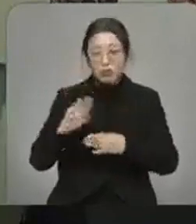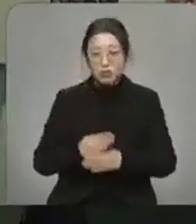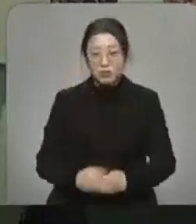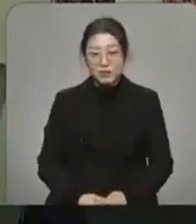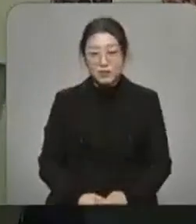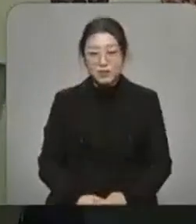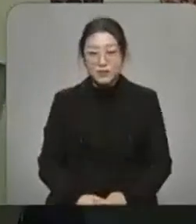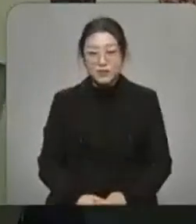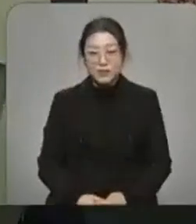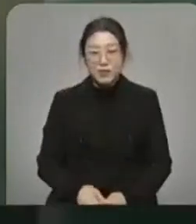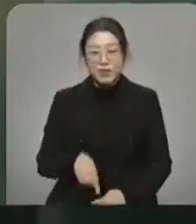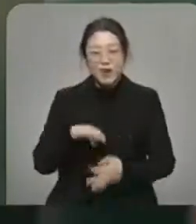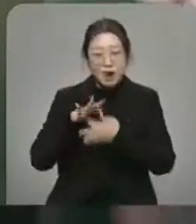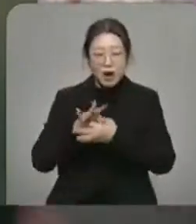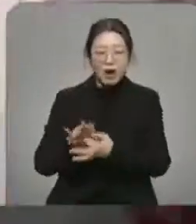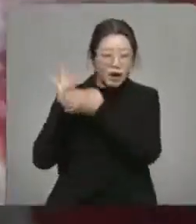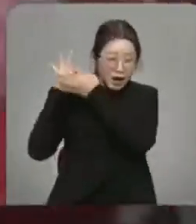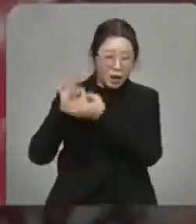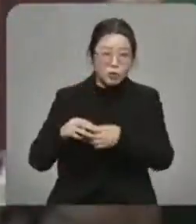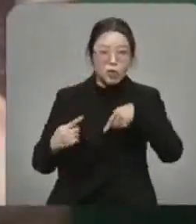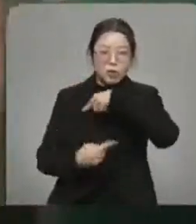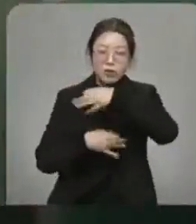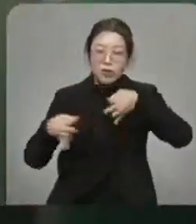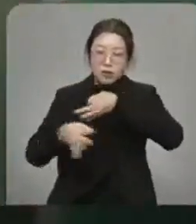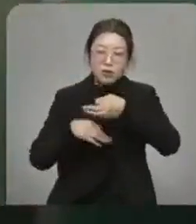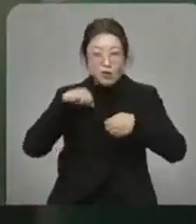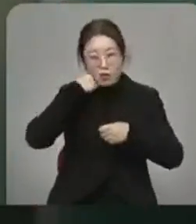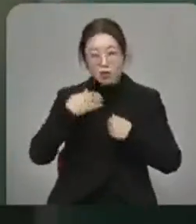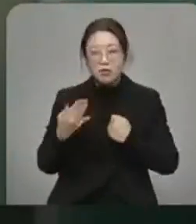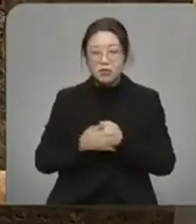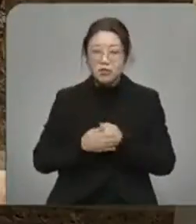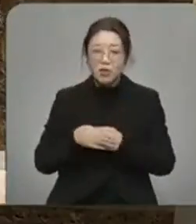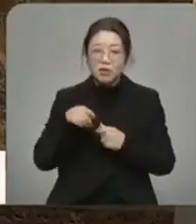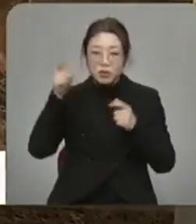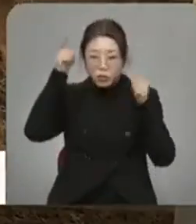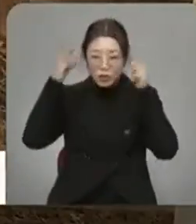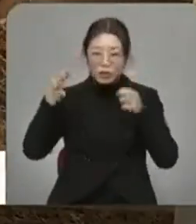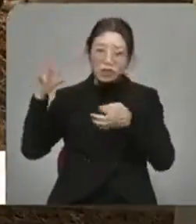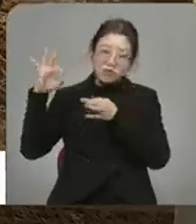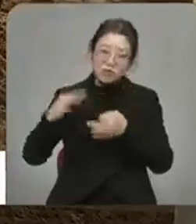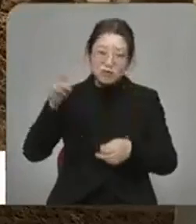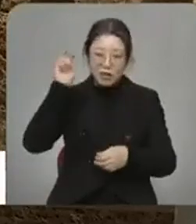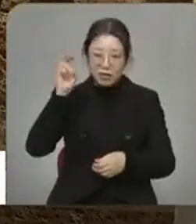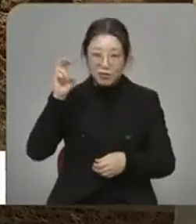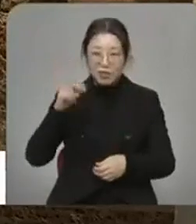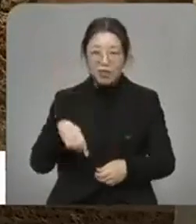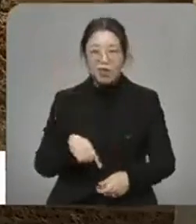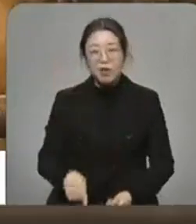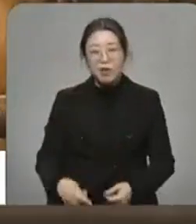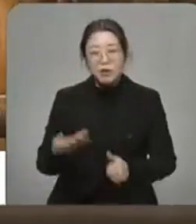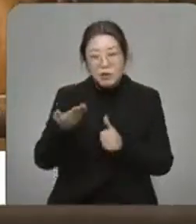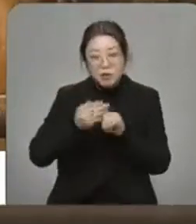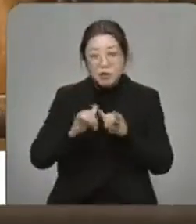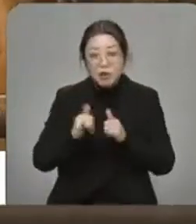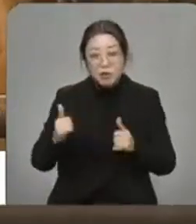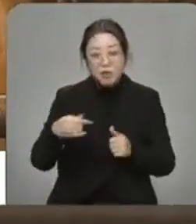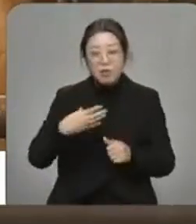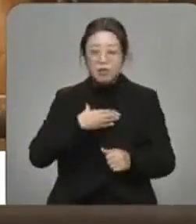경기 침체가 장기화되면서 한우 가격은 더 떨어질 것으로 보입니다. 위기에 빠진 한우 농가를